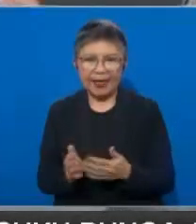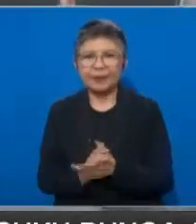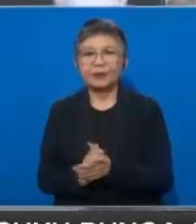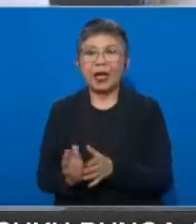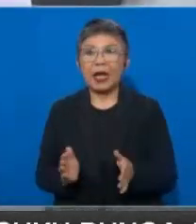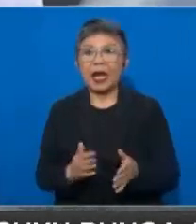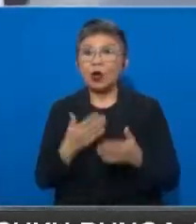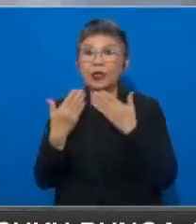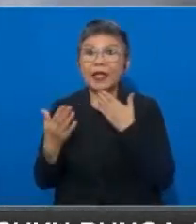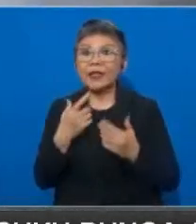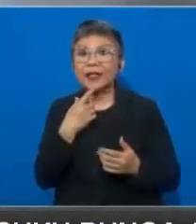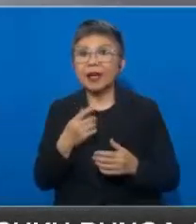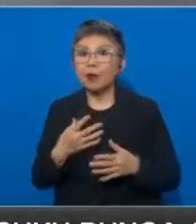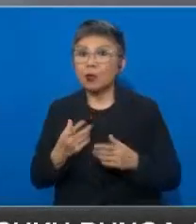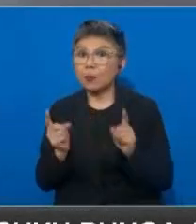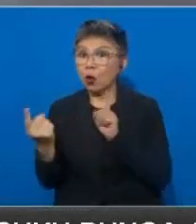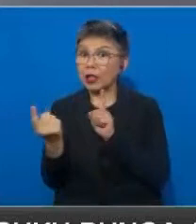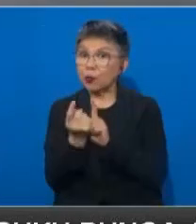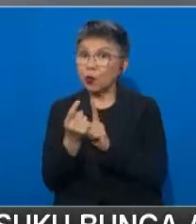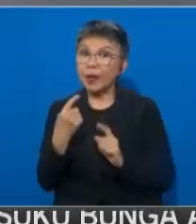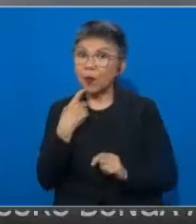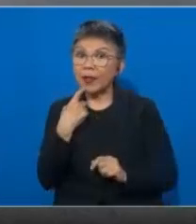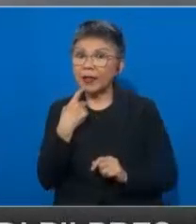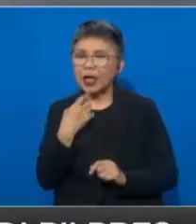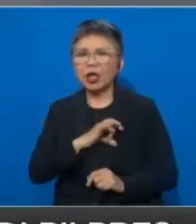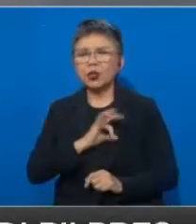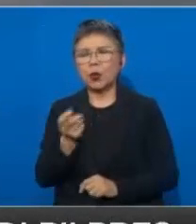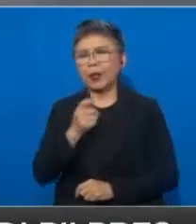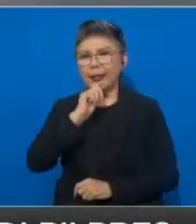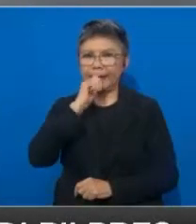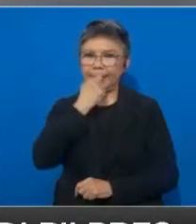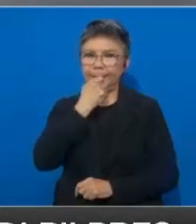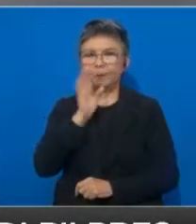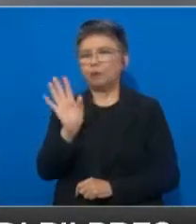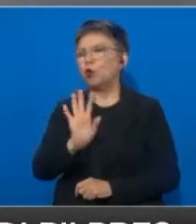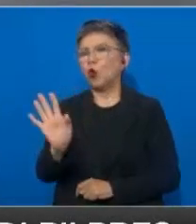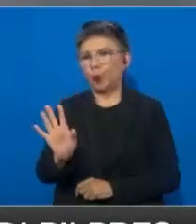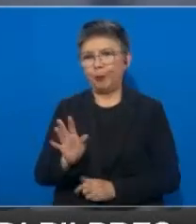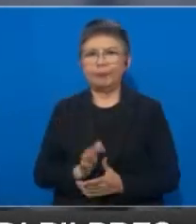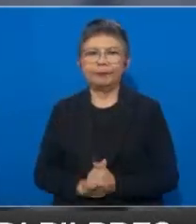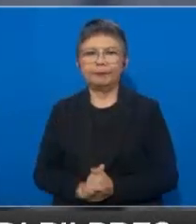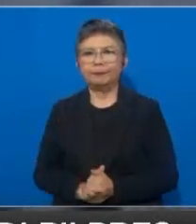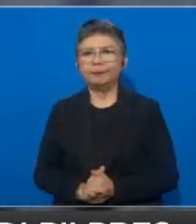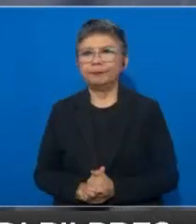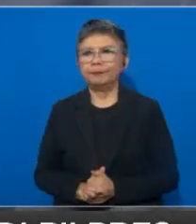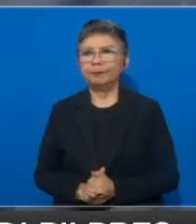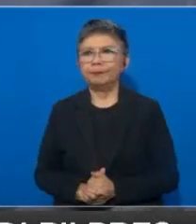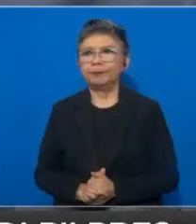ketika ditanya soal bakal bertemu dengan Megawati, Joko Widodo menjawab belum.